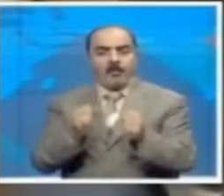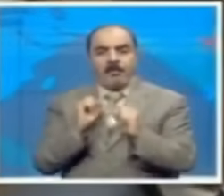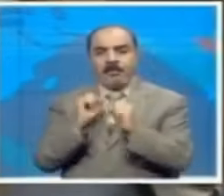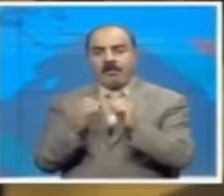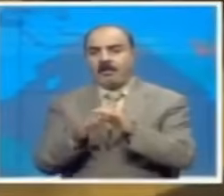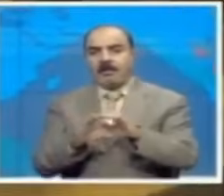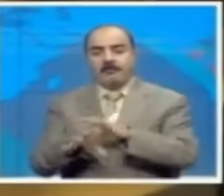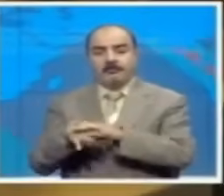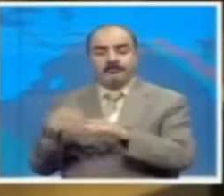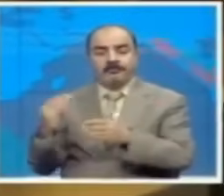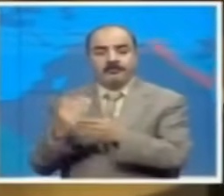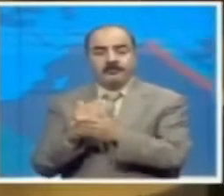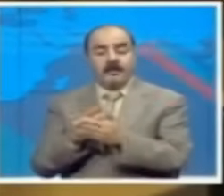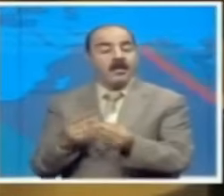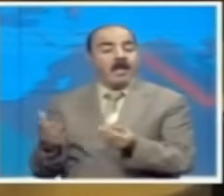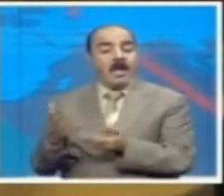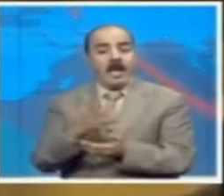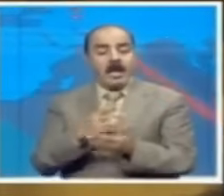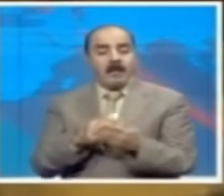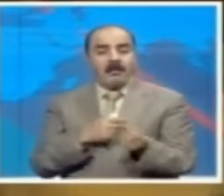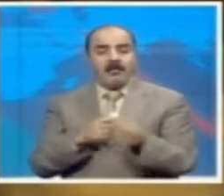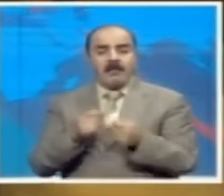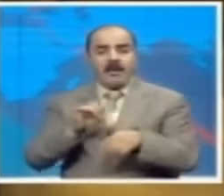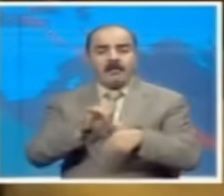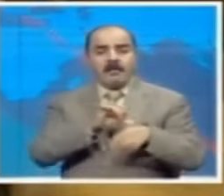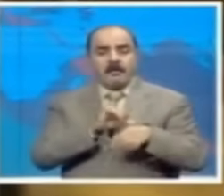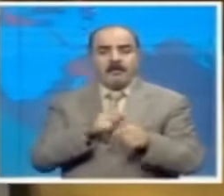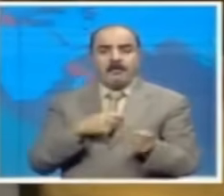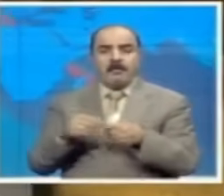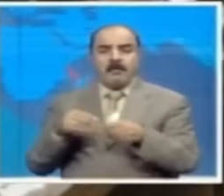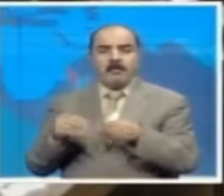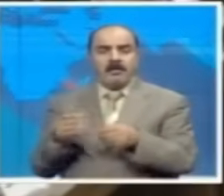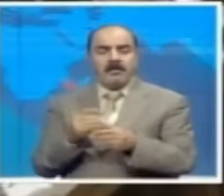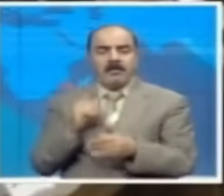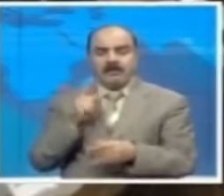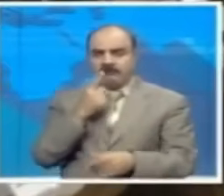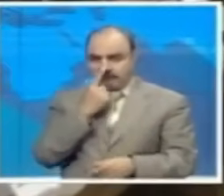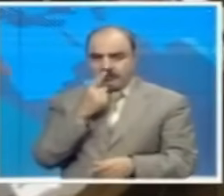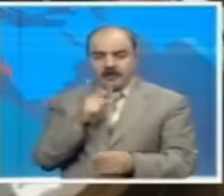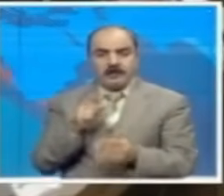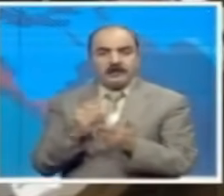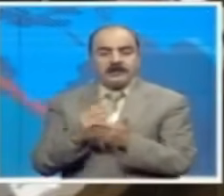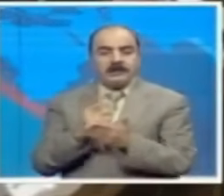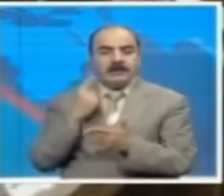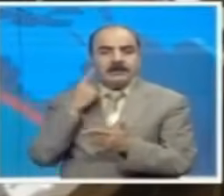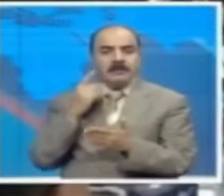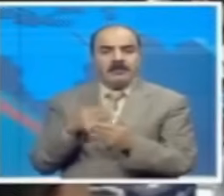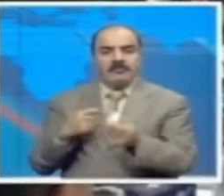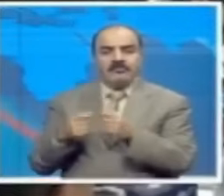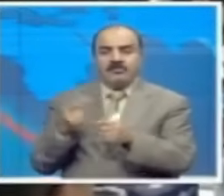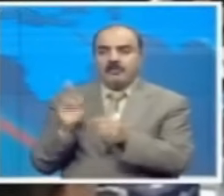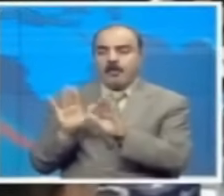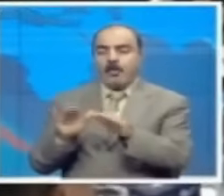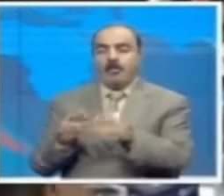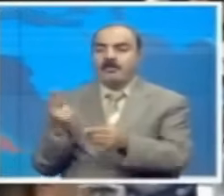منتجها. كما أكد المصلح أن كافة نقاط ومنافذ البيع عليها التزام بوجوبية وضع